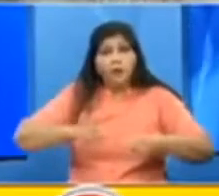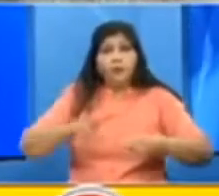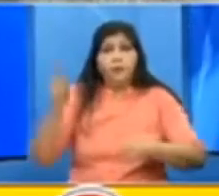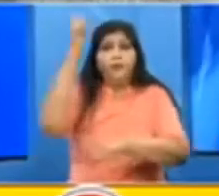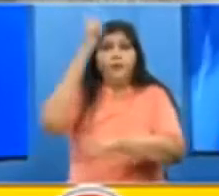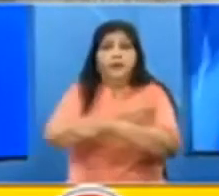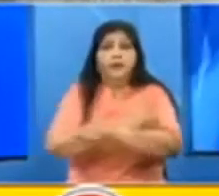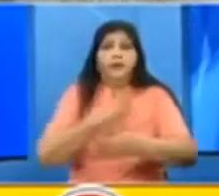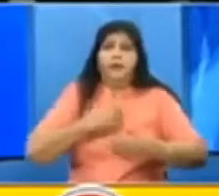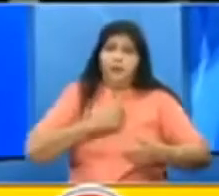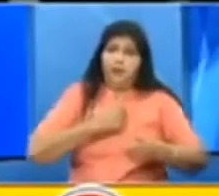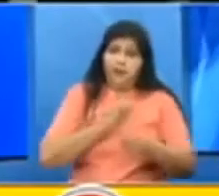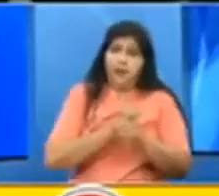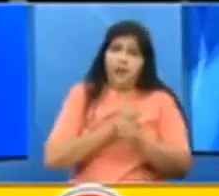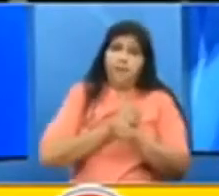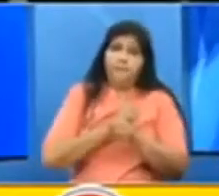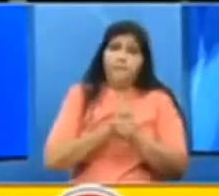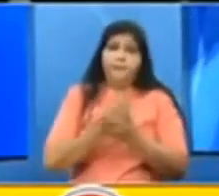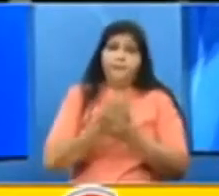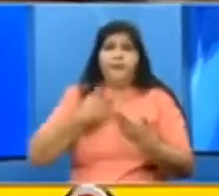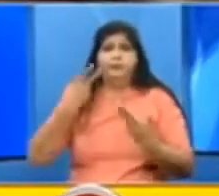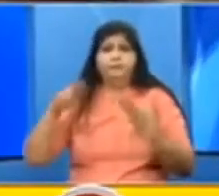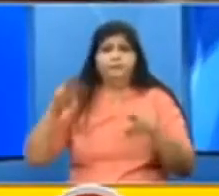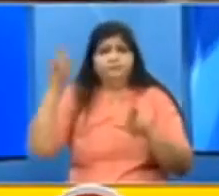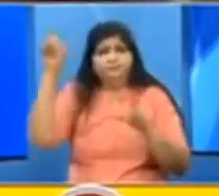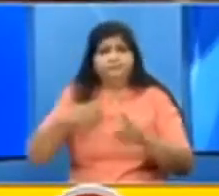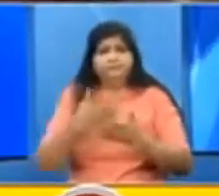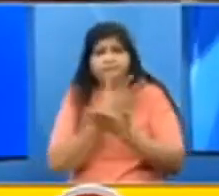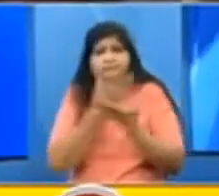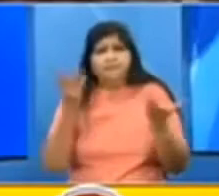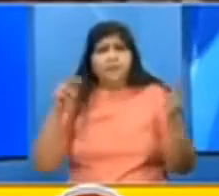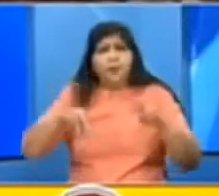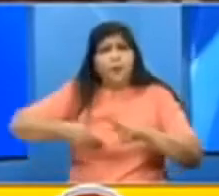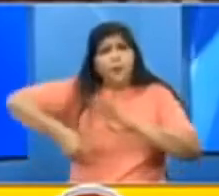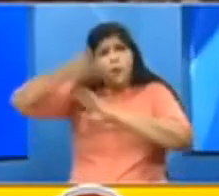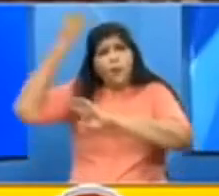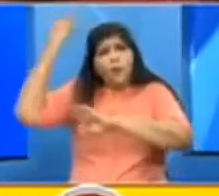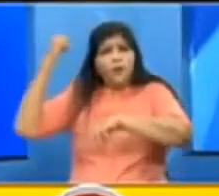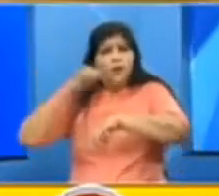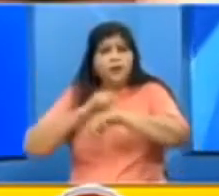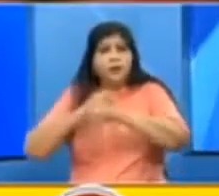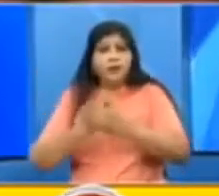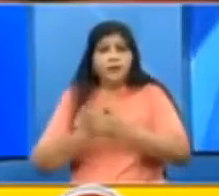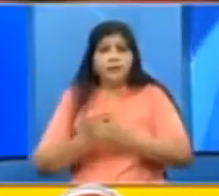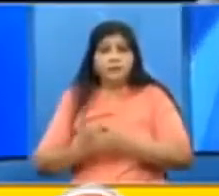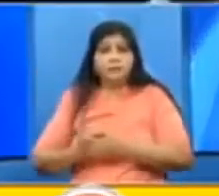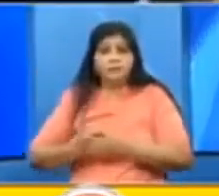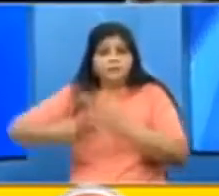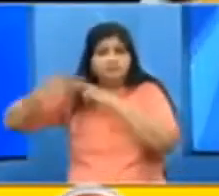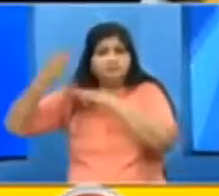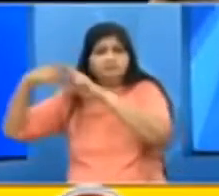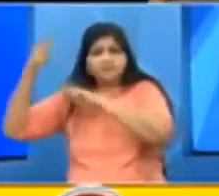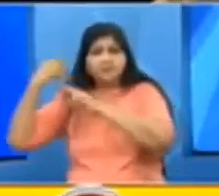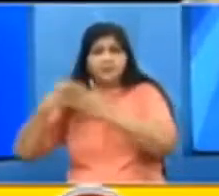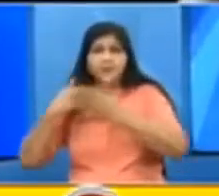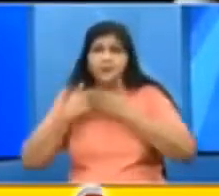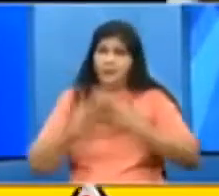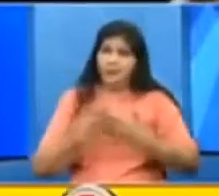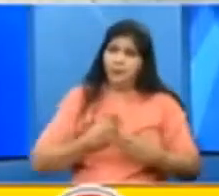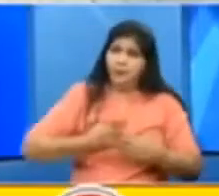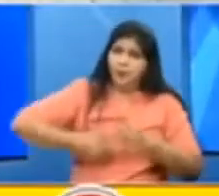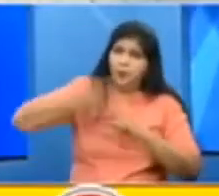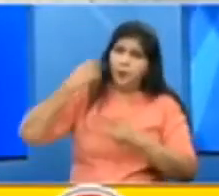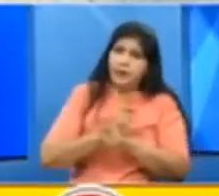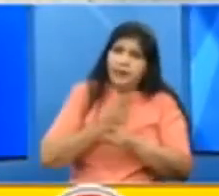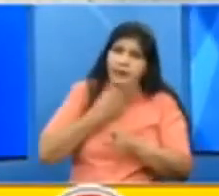हमारा हैंडीक्राफ्ट अपने आप में सैकड़ों वर्षों का गौरवमयी इतिहास समेटे हुए है। हम सभी का